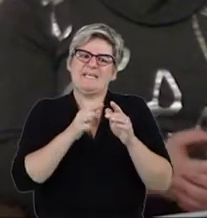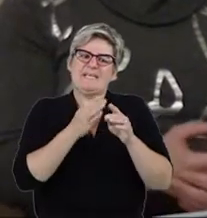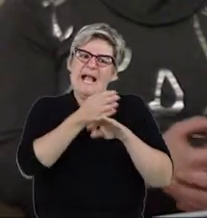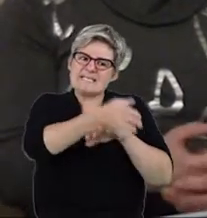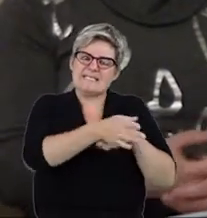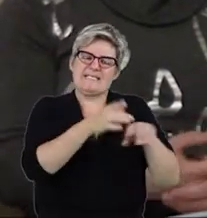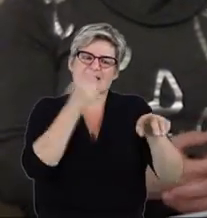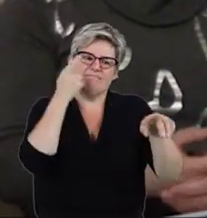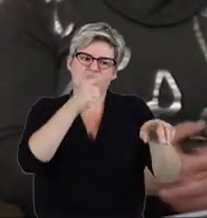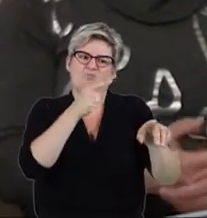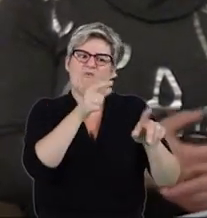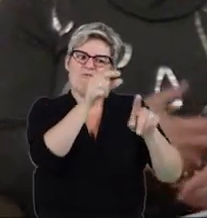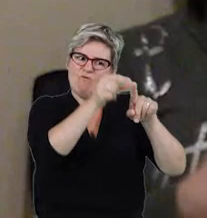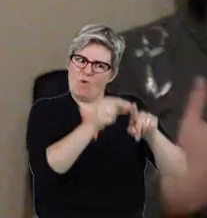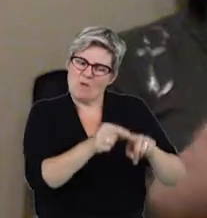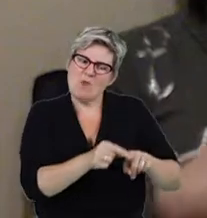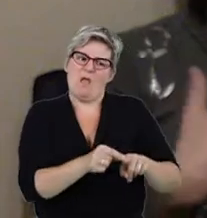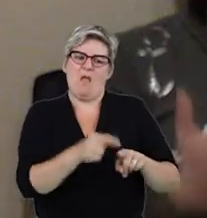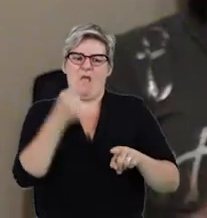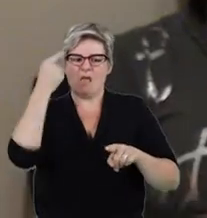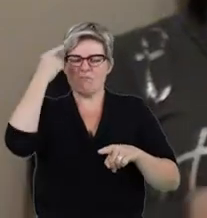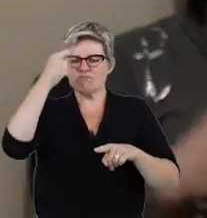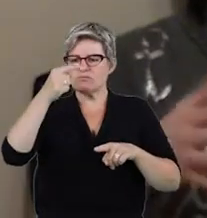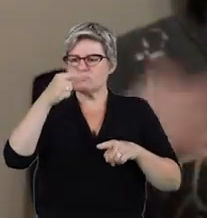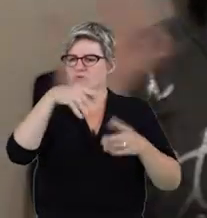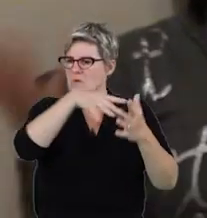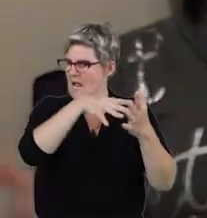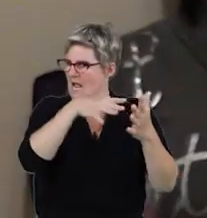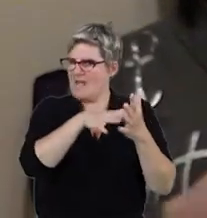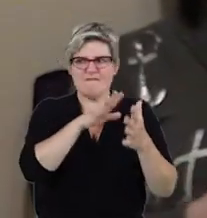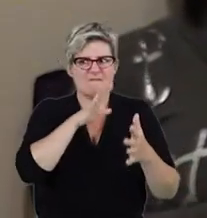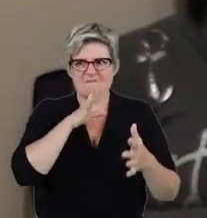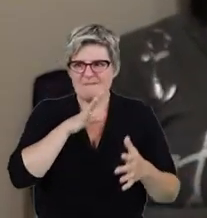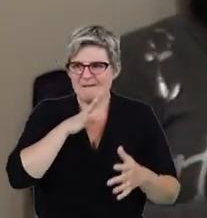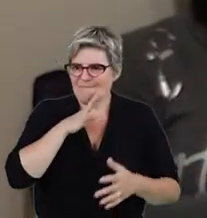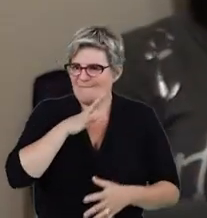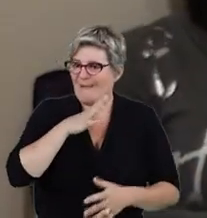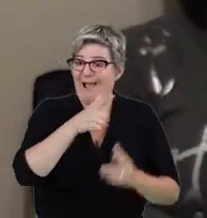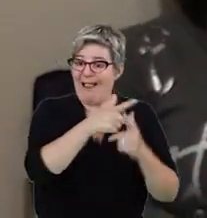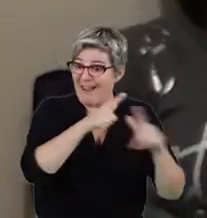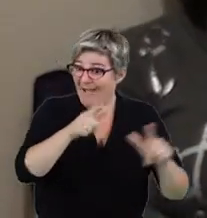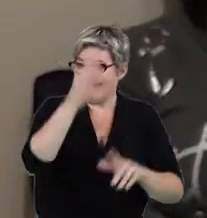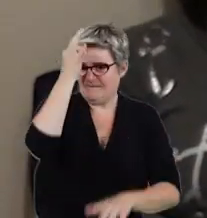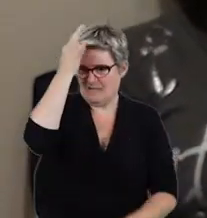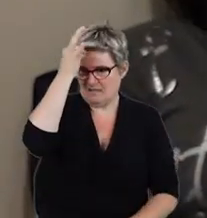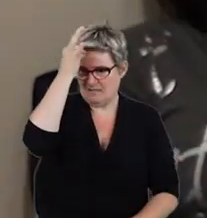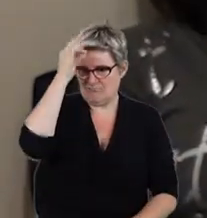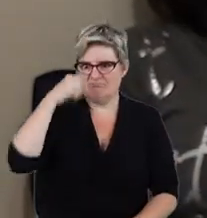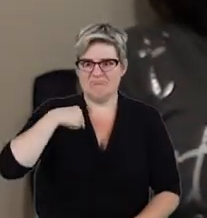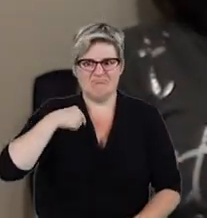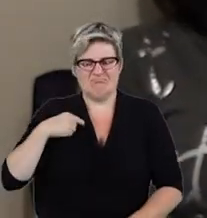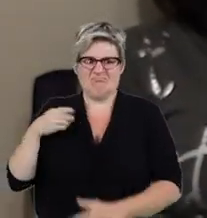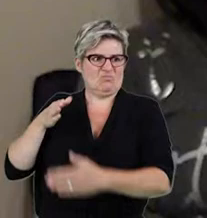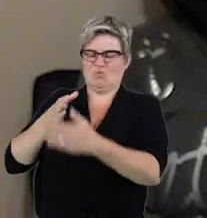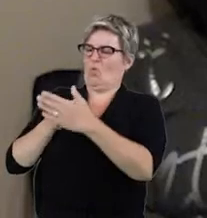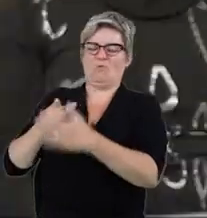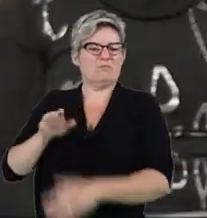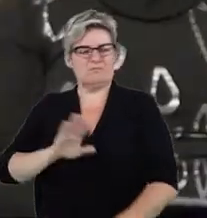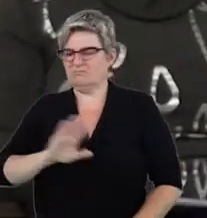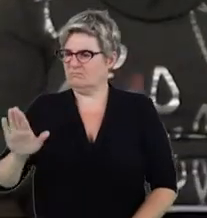vocabulaire, puis à ce qu'on fait avec des élèves qui ne parlent pas la langue. Puis moi, je me suis